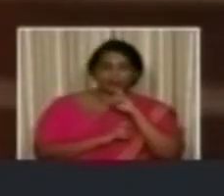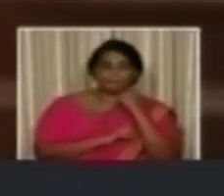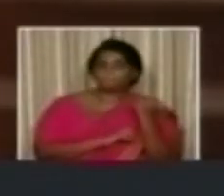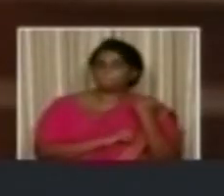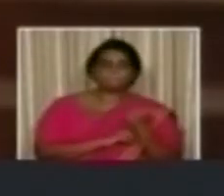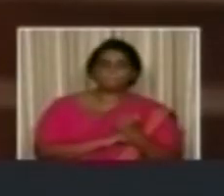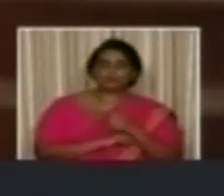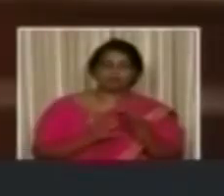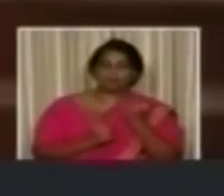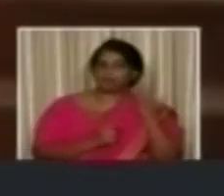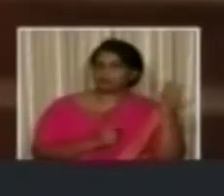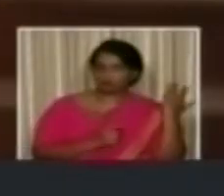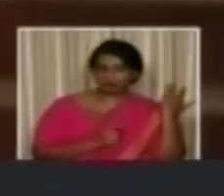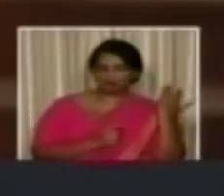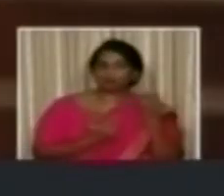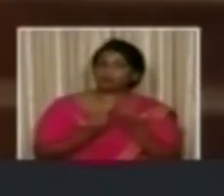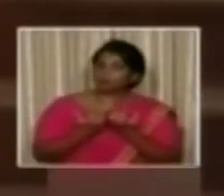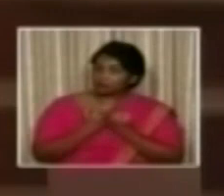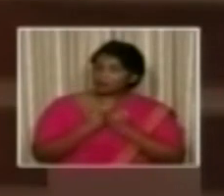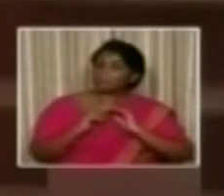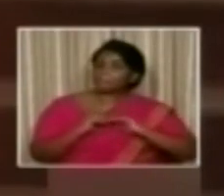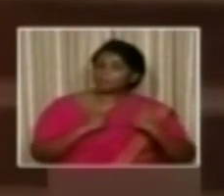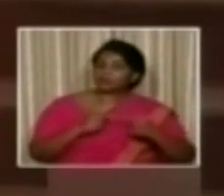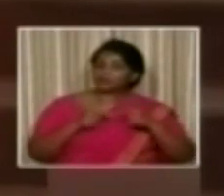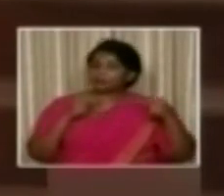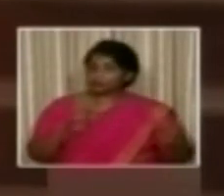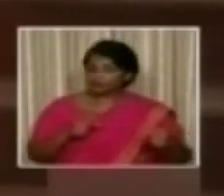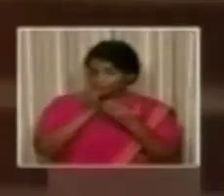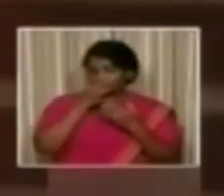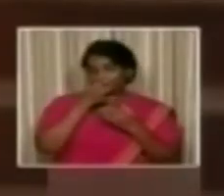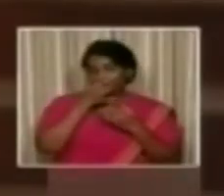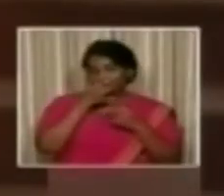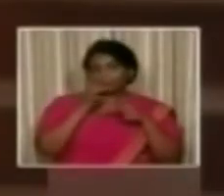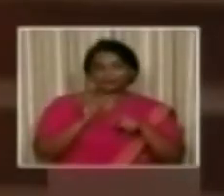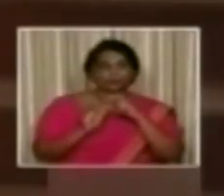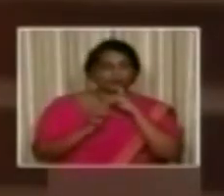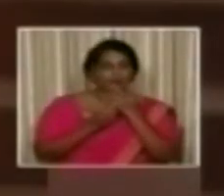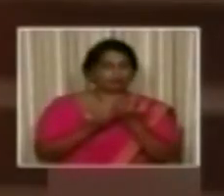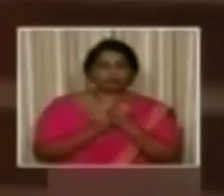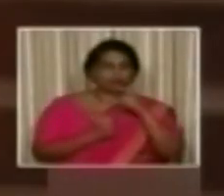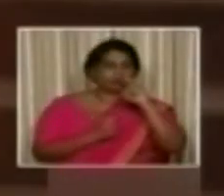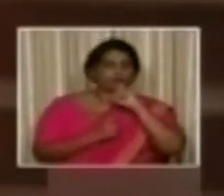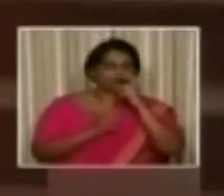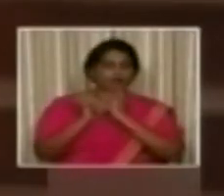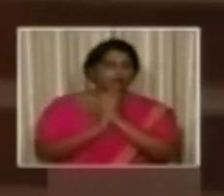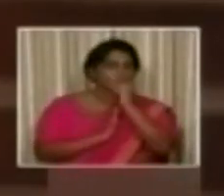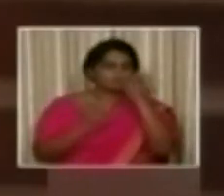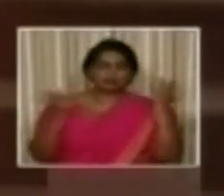பொறுப்பேற்காமல் இருப்பதற்கு நீதிமன்றத்திற்கு அதிகாரமில்லை. வழக்கை பொறுப்பேற்றதன் பின்னர் எதிர்த்தரப்பினர் வந்து இவ்வாறான வழக்கினை ஏற்றுக்கொள்ளும்